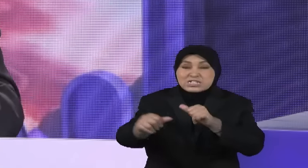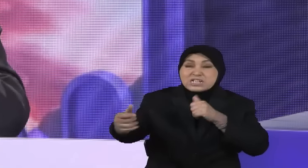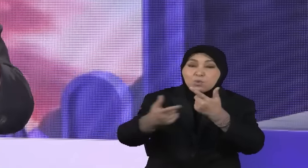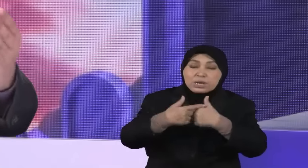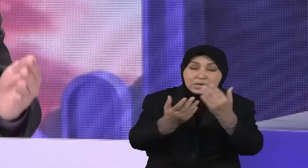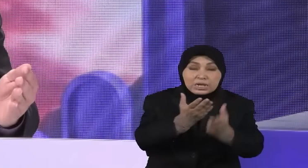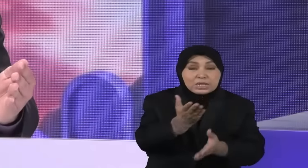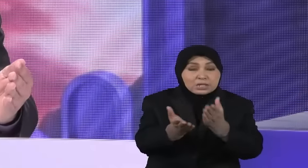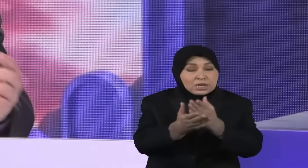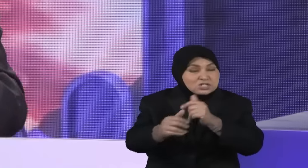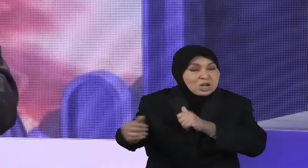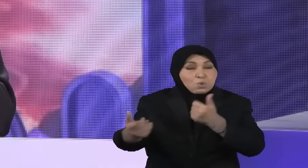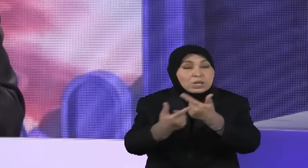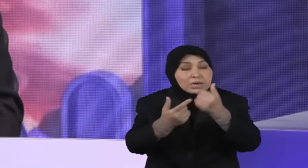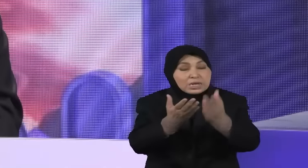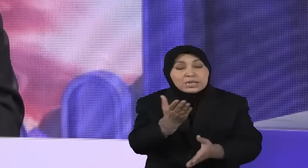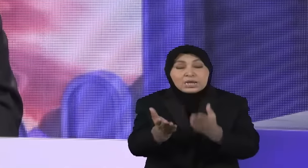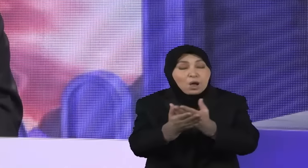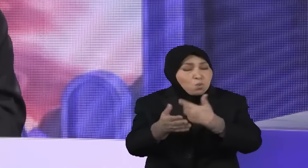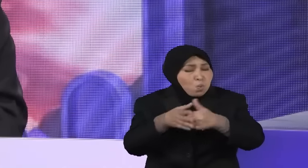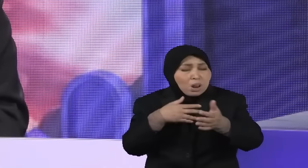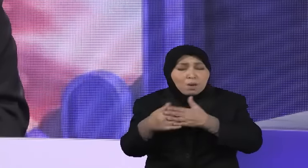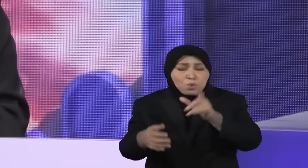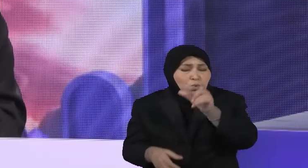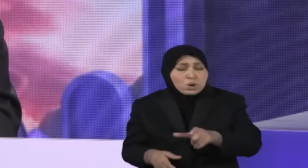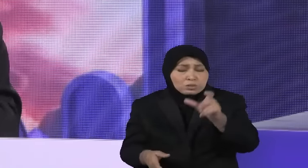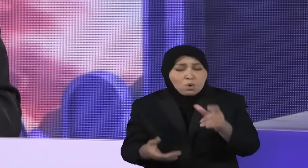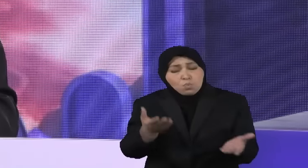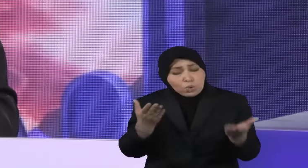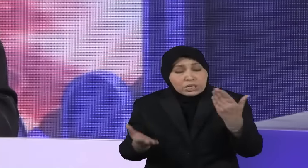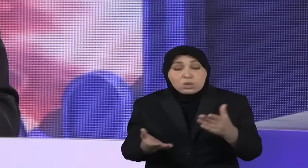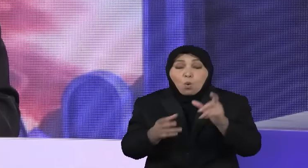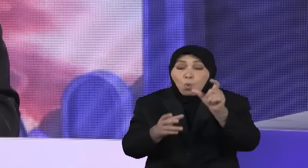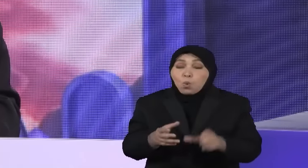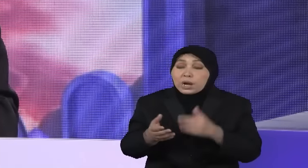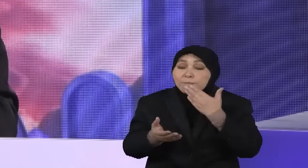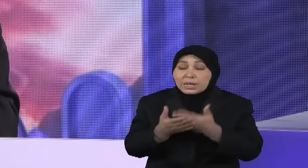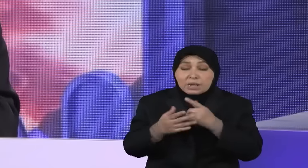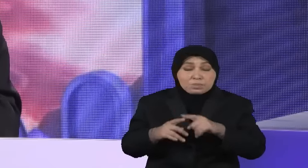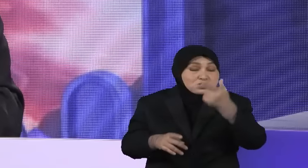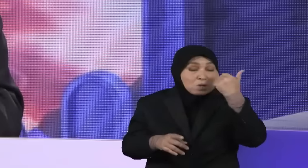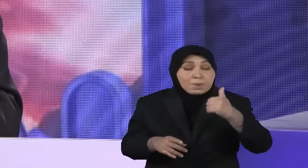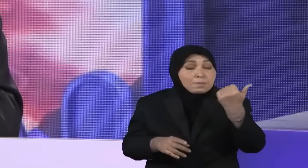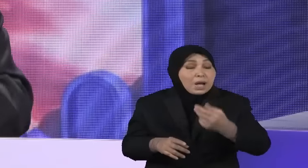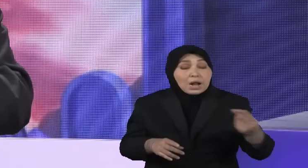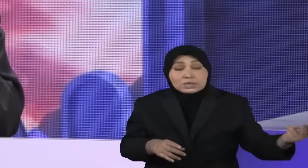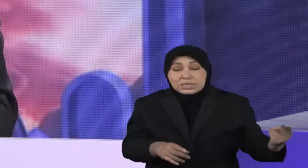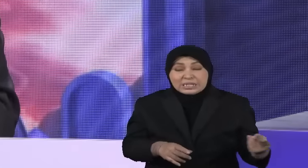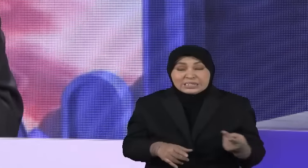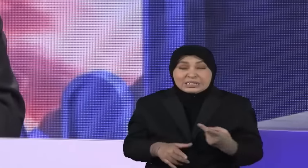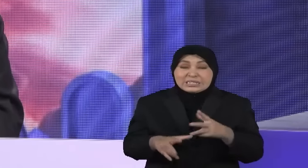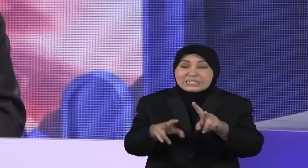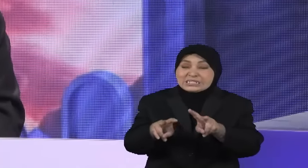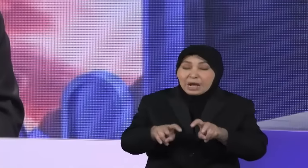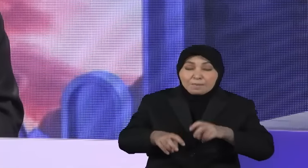jauh daripada hidayah, walaupun orang itu mungkin sebelum itu jadi orang baik saatnya. Tapi disebabkan harta rakus, tidak